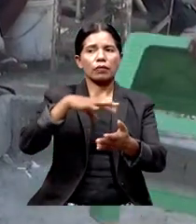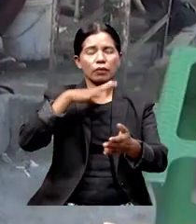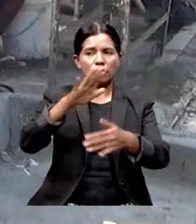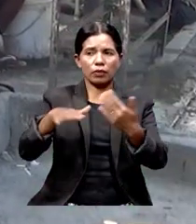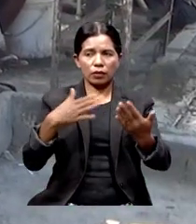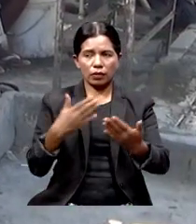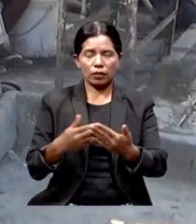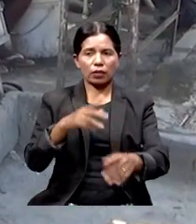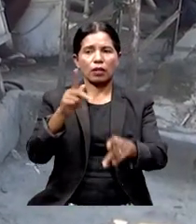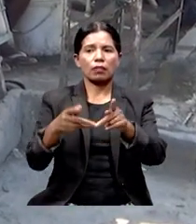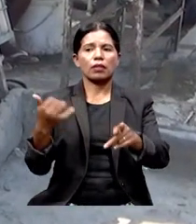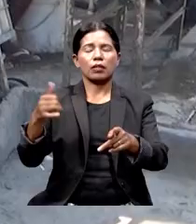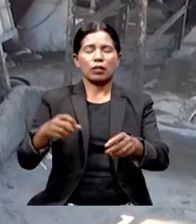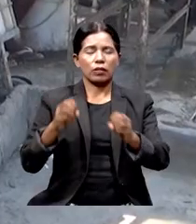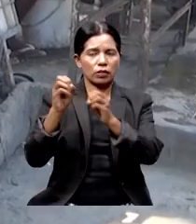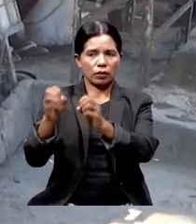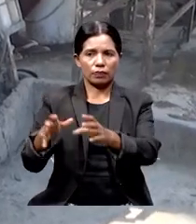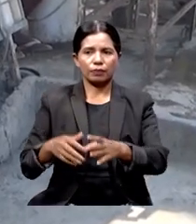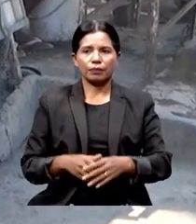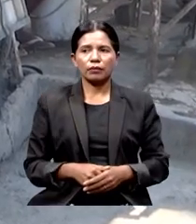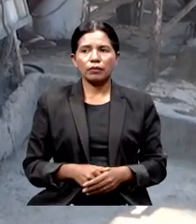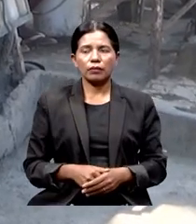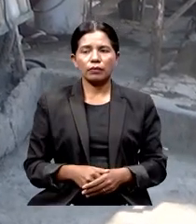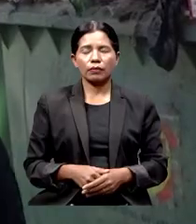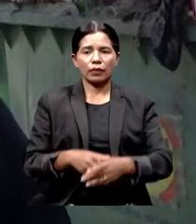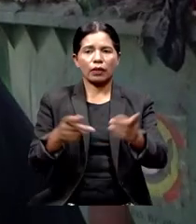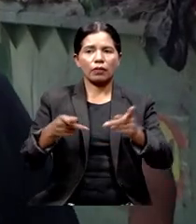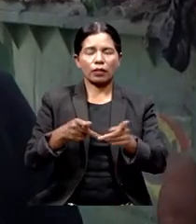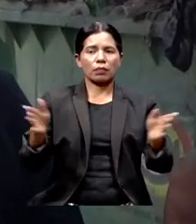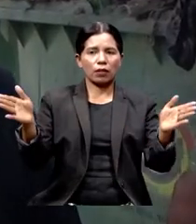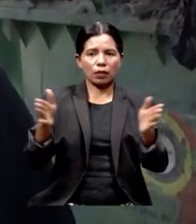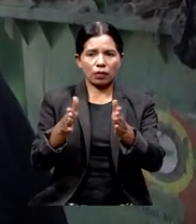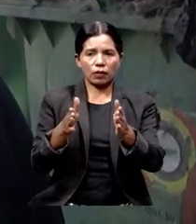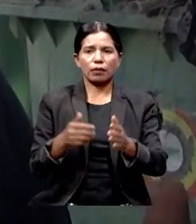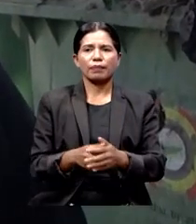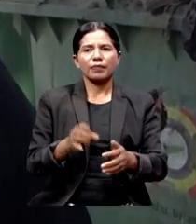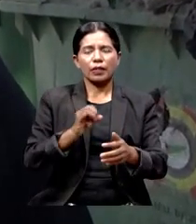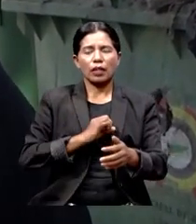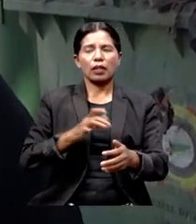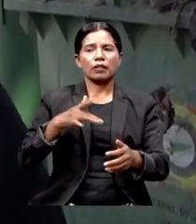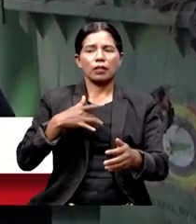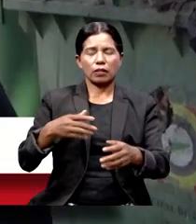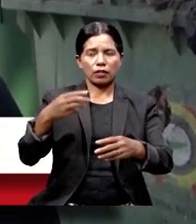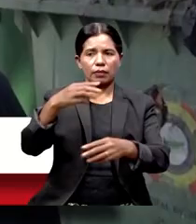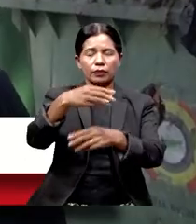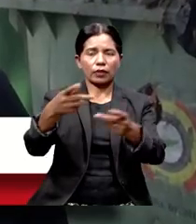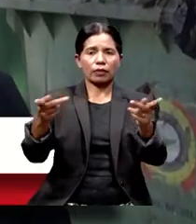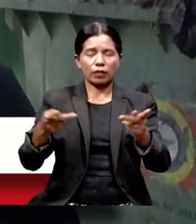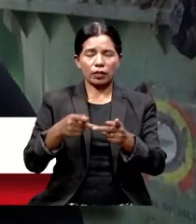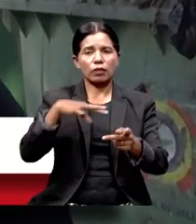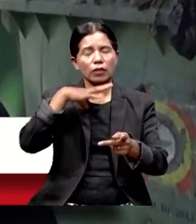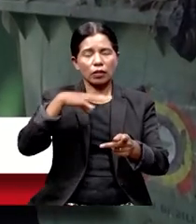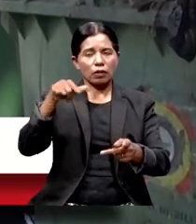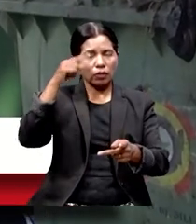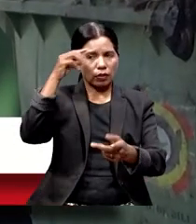sira nebe komunidade soe. Ba situasaun fatin ba koklot baibe ausente masa nebe ma governo agora kria ia dilaran